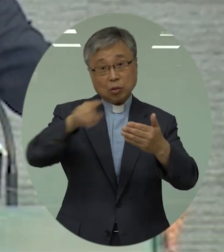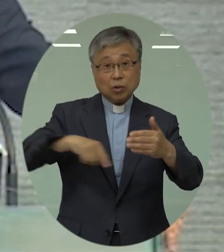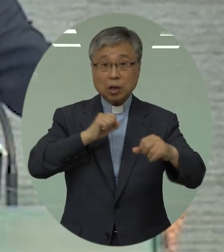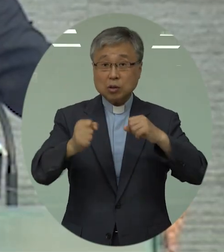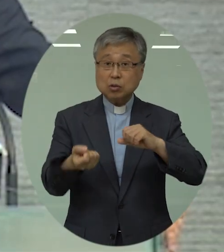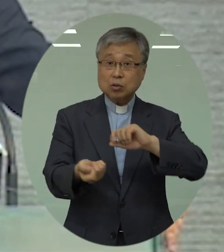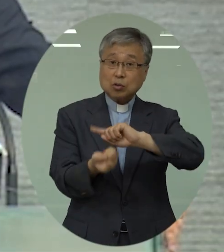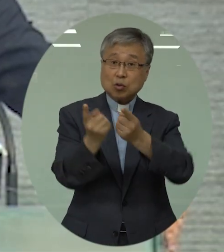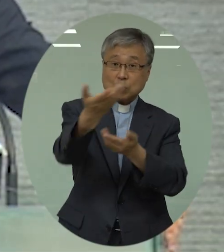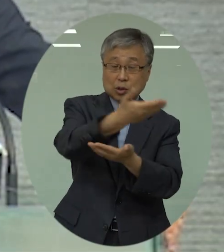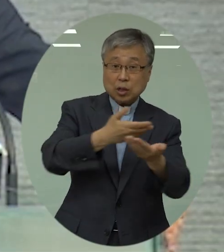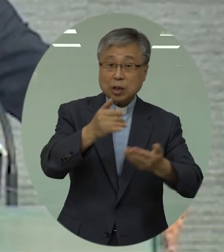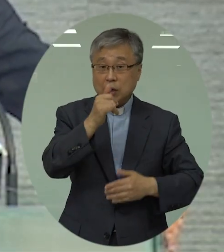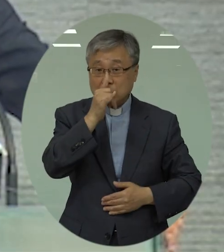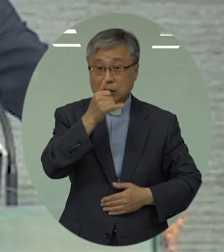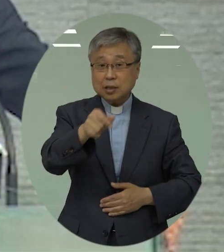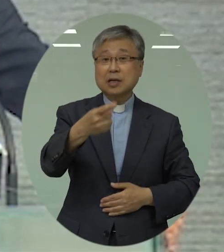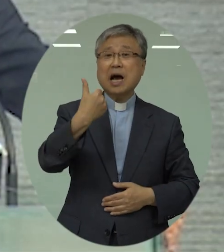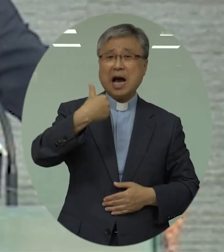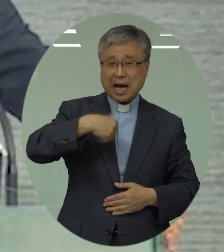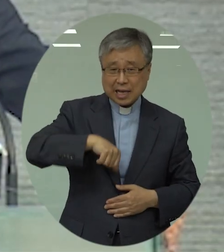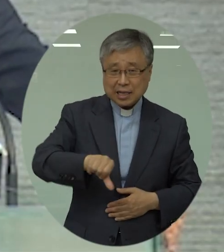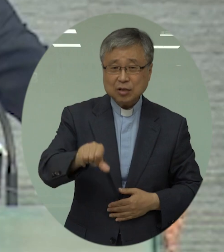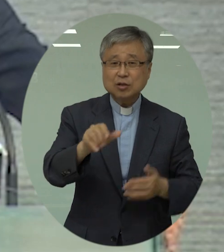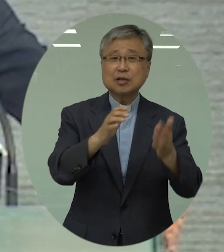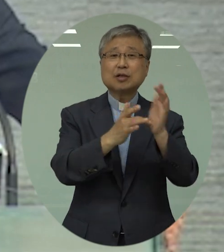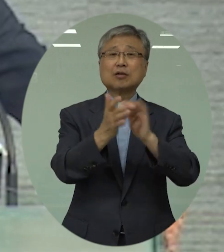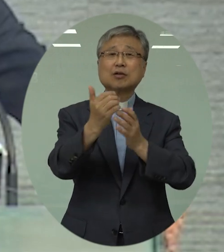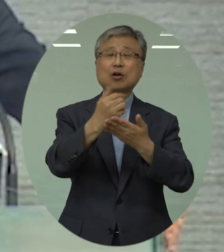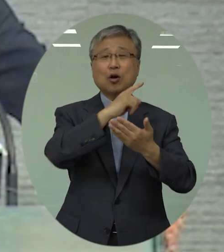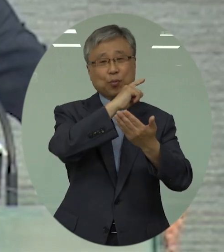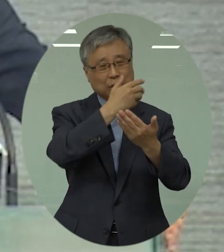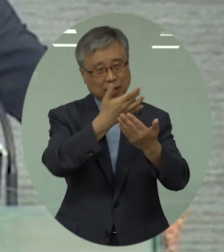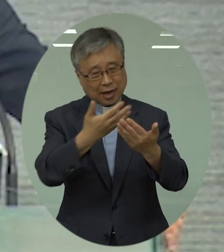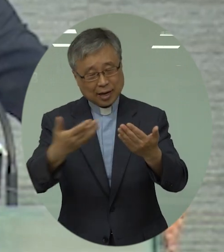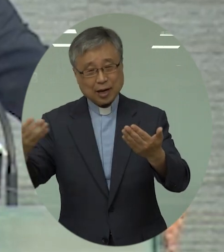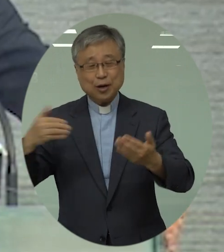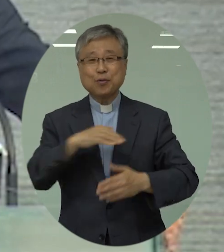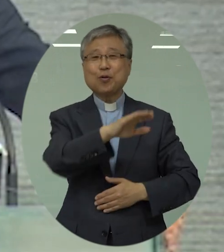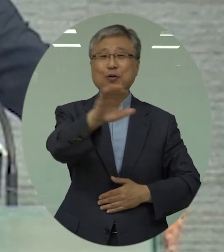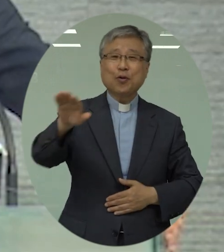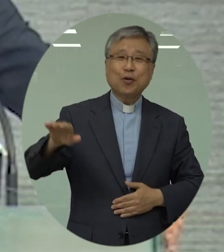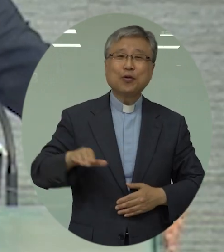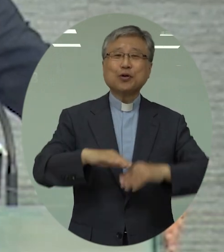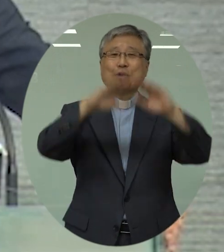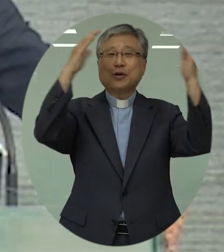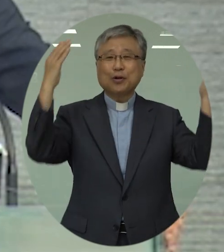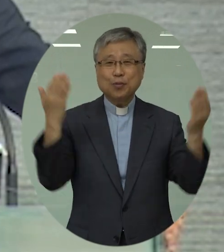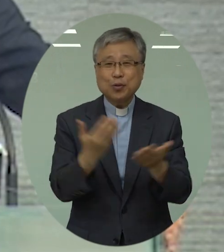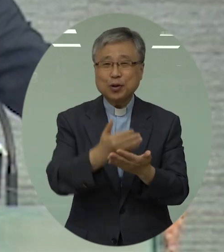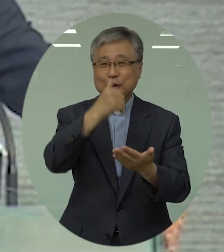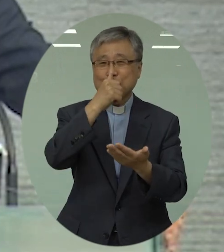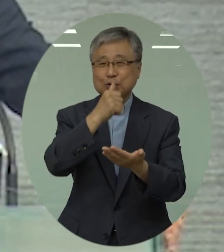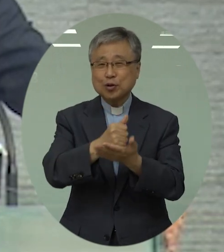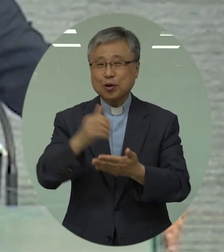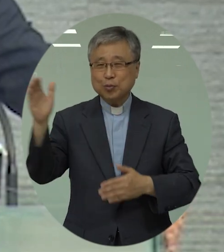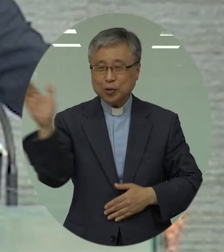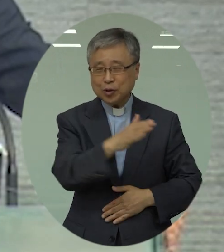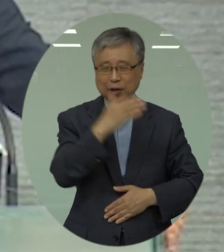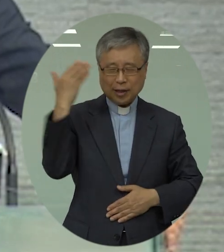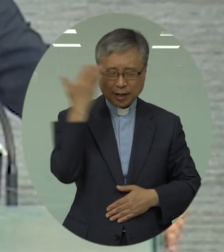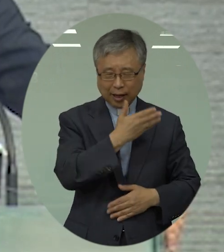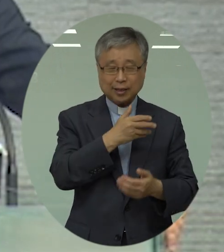사귐이 있고 그 다음에 그 아들 예수의 피가 우리를 모든 죄에서 깨끗게 하실